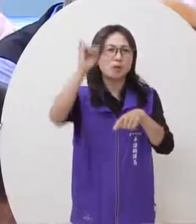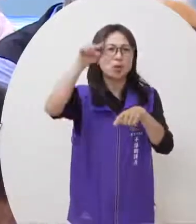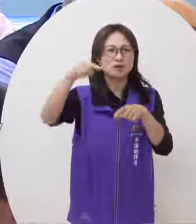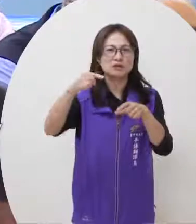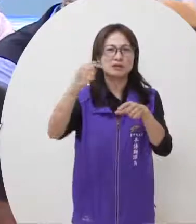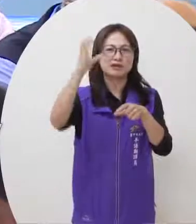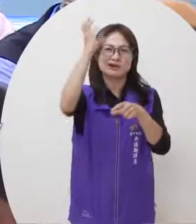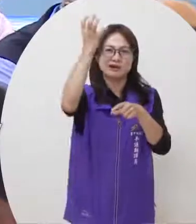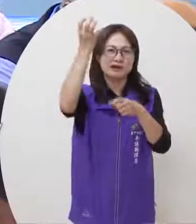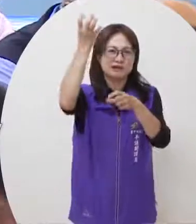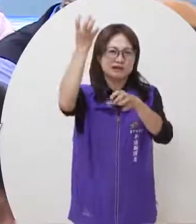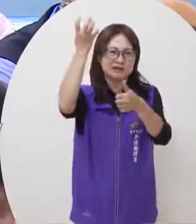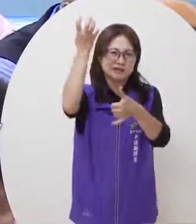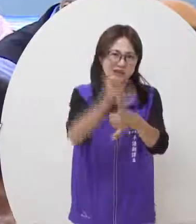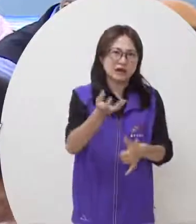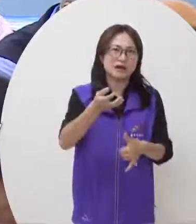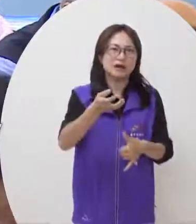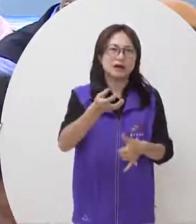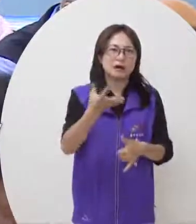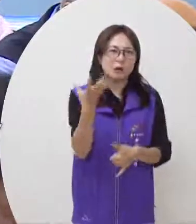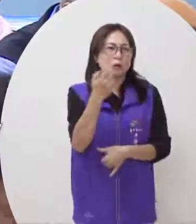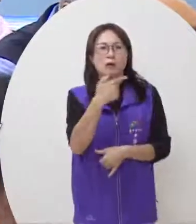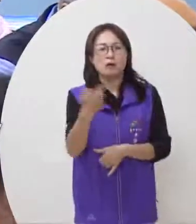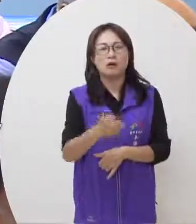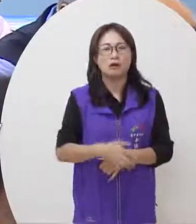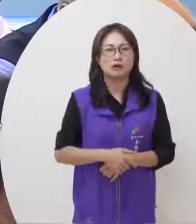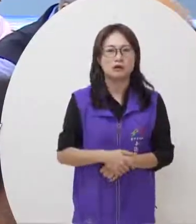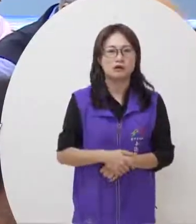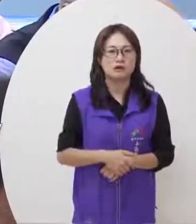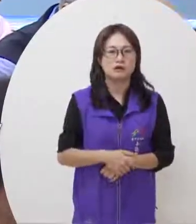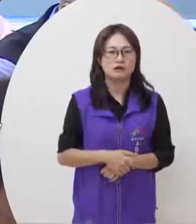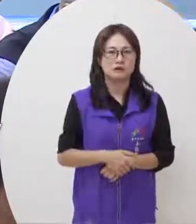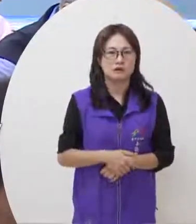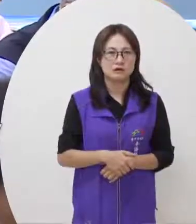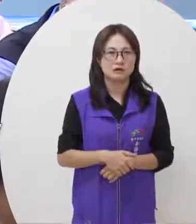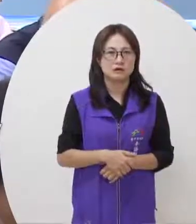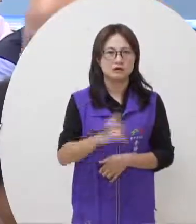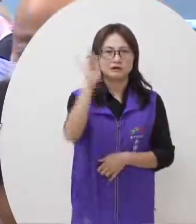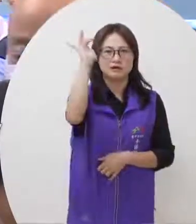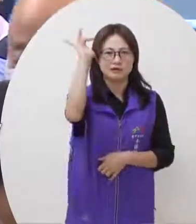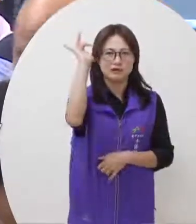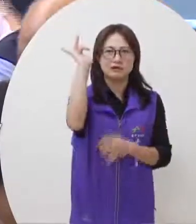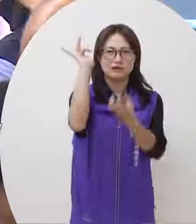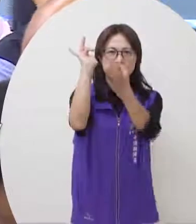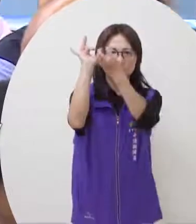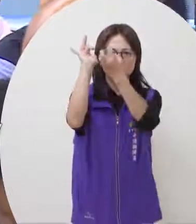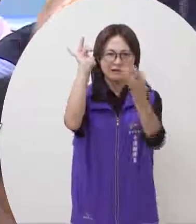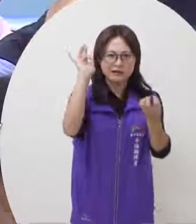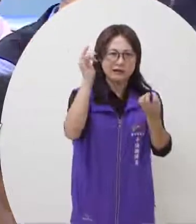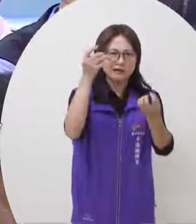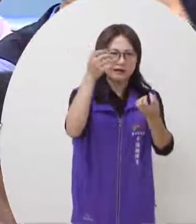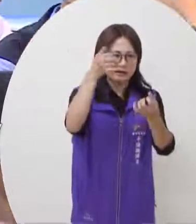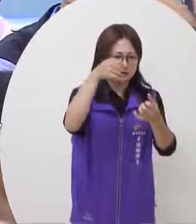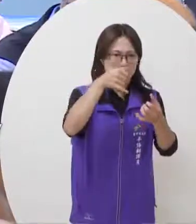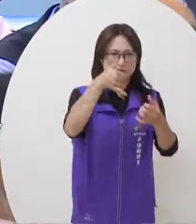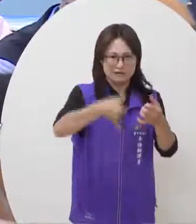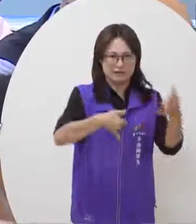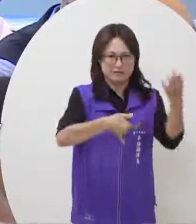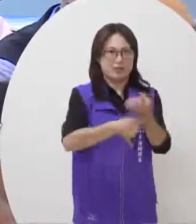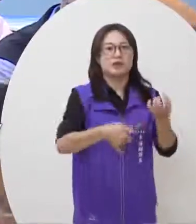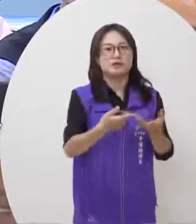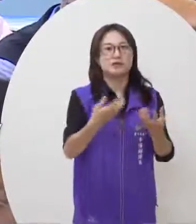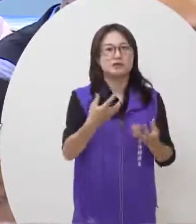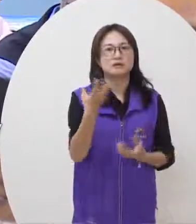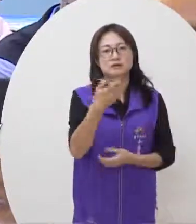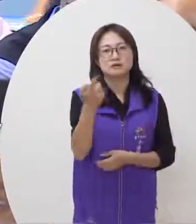譬如长叶平埔那几粒坑掉因为它落下来很错，而且这个部分是不是可以帮我